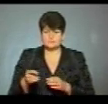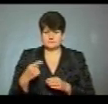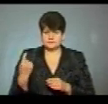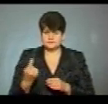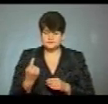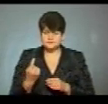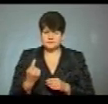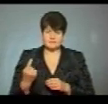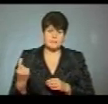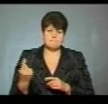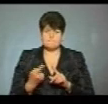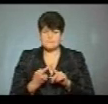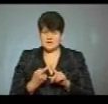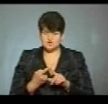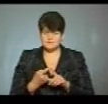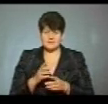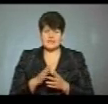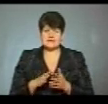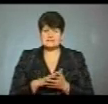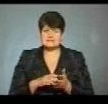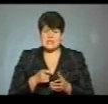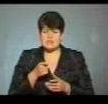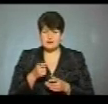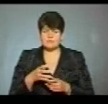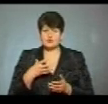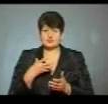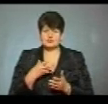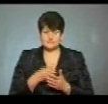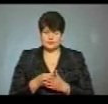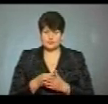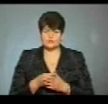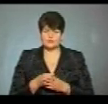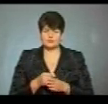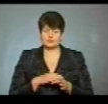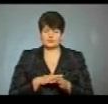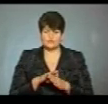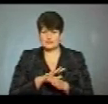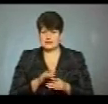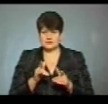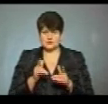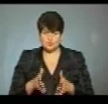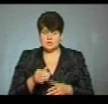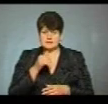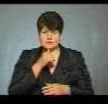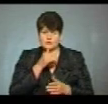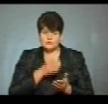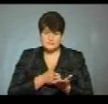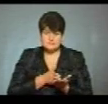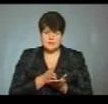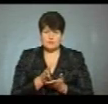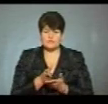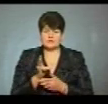Тернопільщини, вперше заявляємо про свою категоричну незгоду і спробами, спрямованими